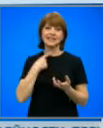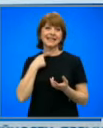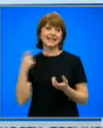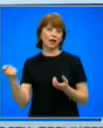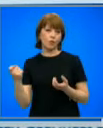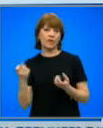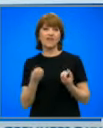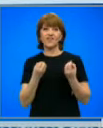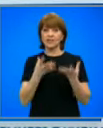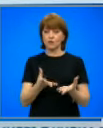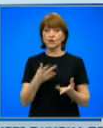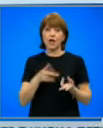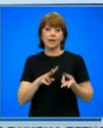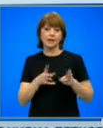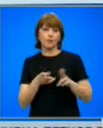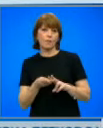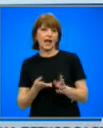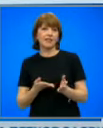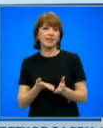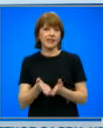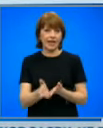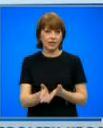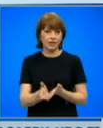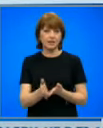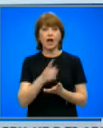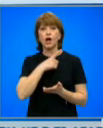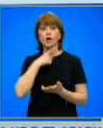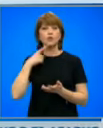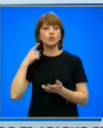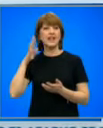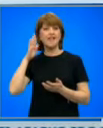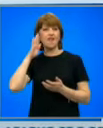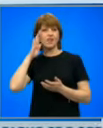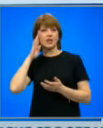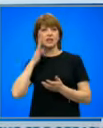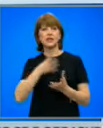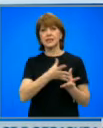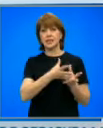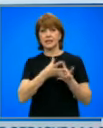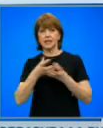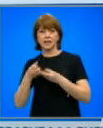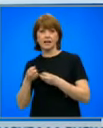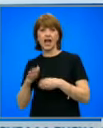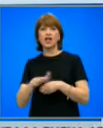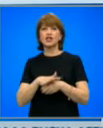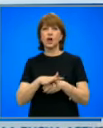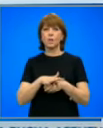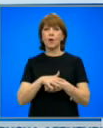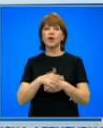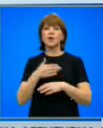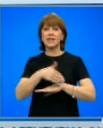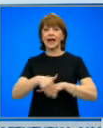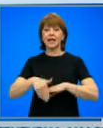си възможности и променят тактиката си. Повечето руски войски са се изтеглили от Чернобил по посока на границата с Беларус. Това